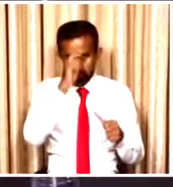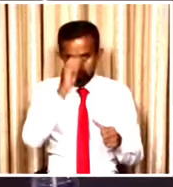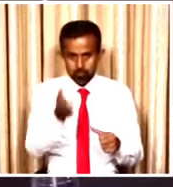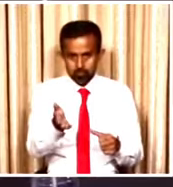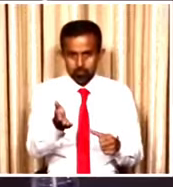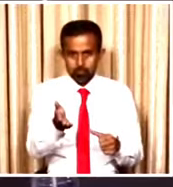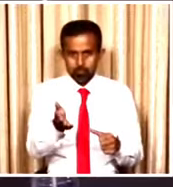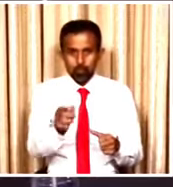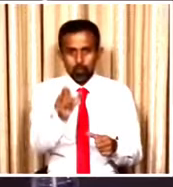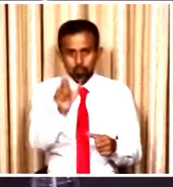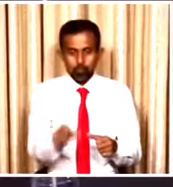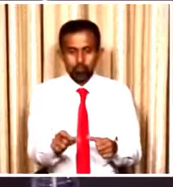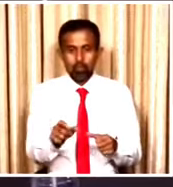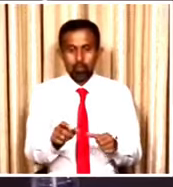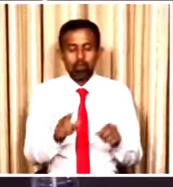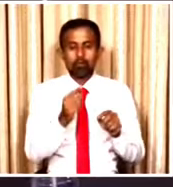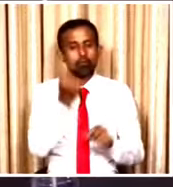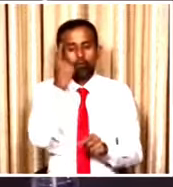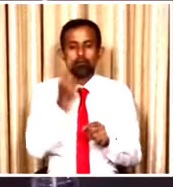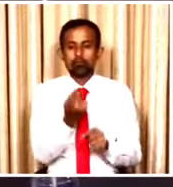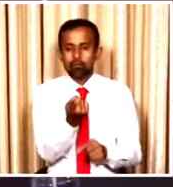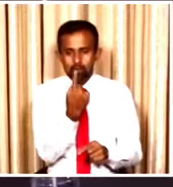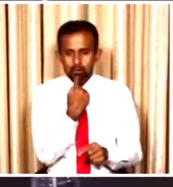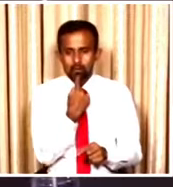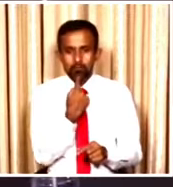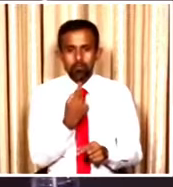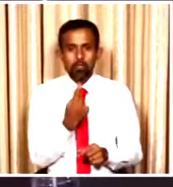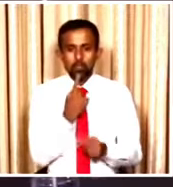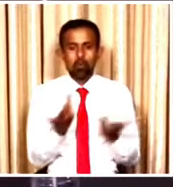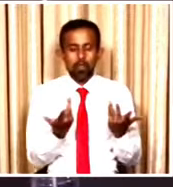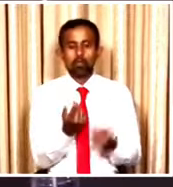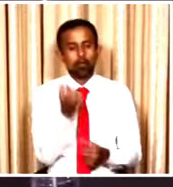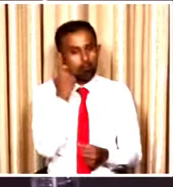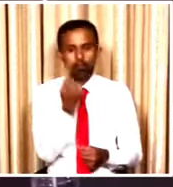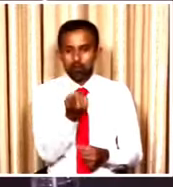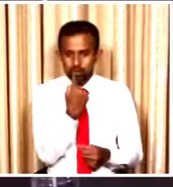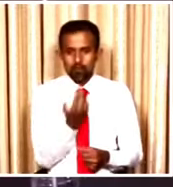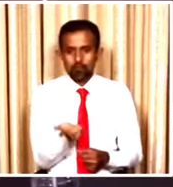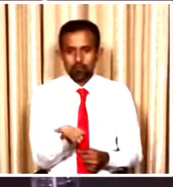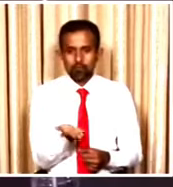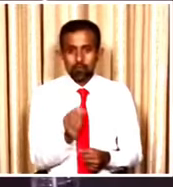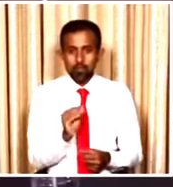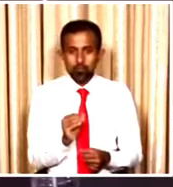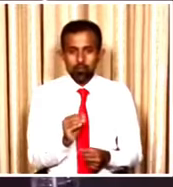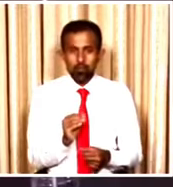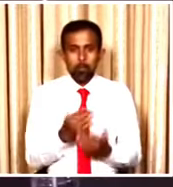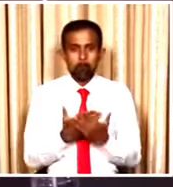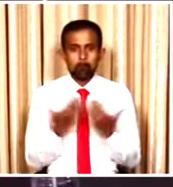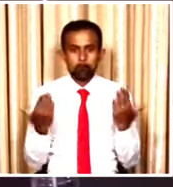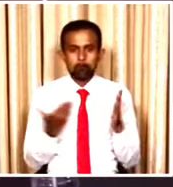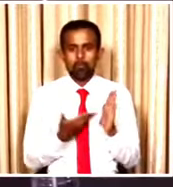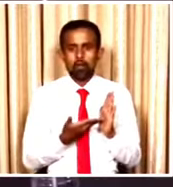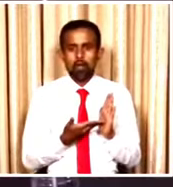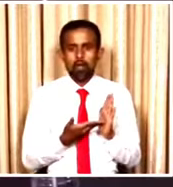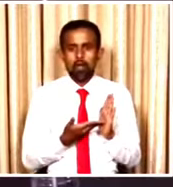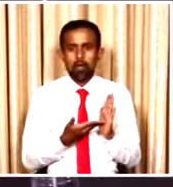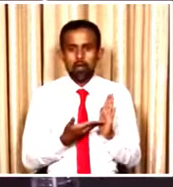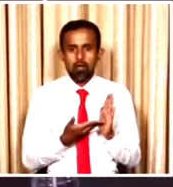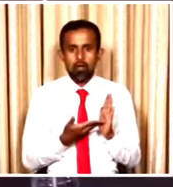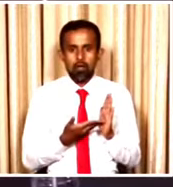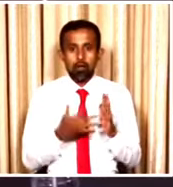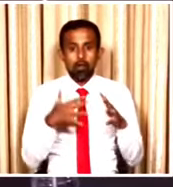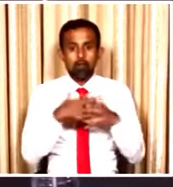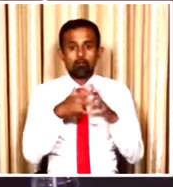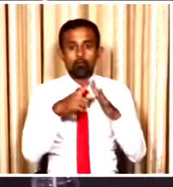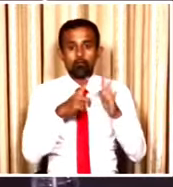ඇමතිතුමා එහෙමනම් ඔබතුමා මේකට ප්‍රකාශයක් නිකුත් කරන්න ඕන මම මේ මේකක් කියලා නැහැයි කියලා නමුත් නමුත් මේ පත්‍රයේ පැහැදිලිවම සම්බන්ධ ප්‍රශ්නයක් තියෙනවා. වැලිකඩින්